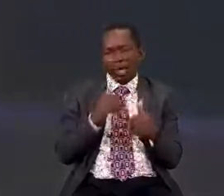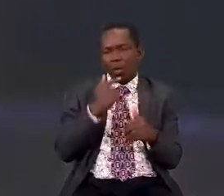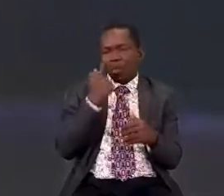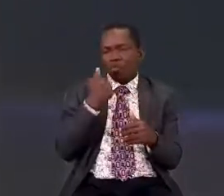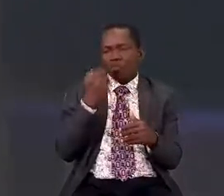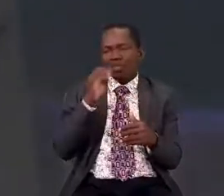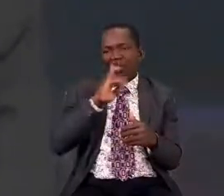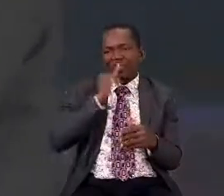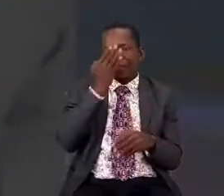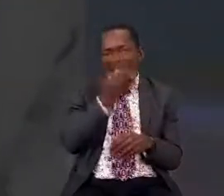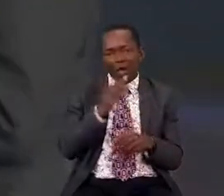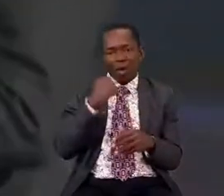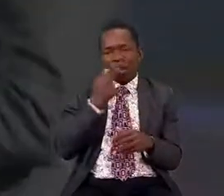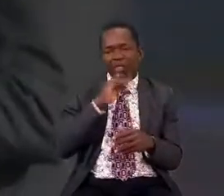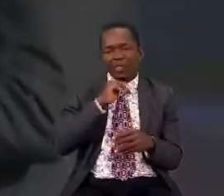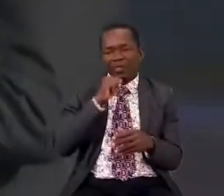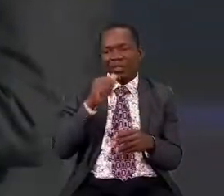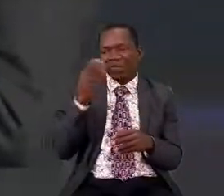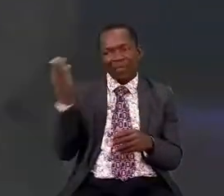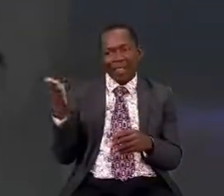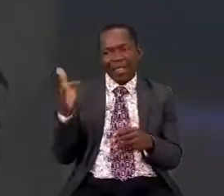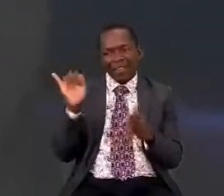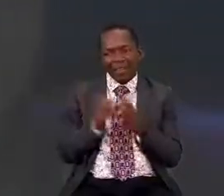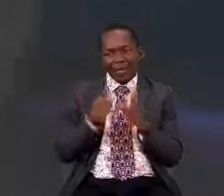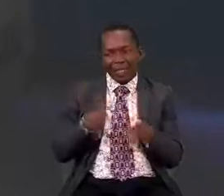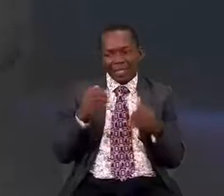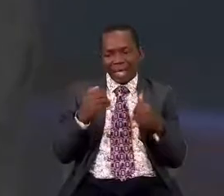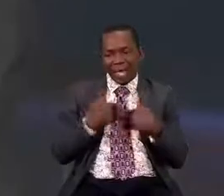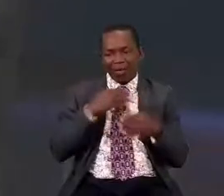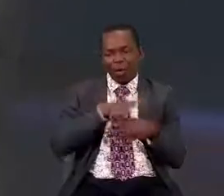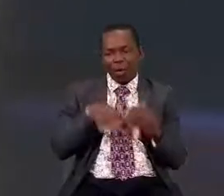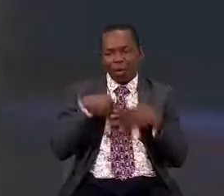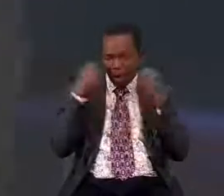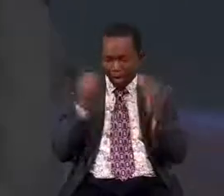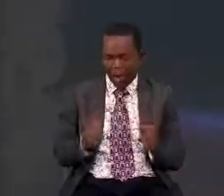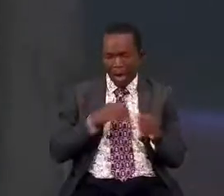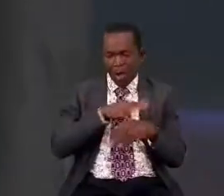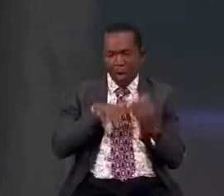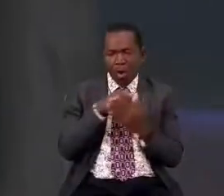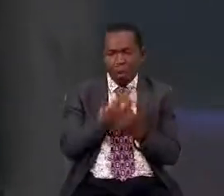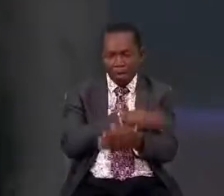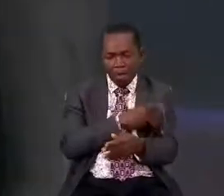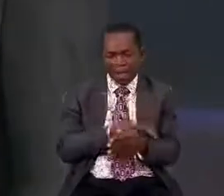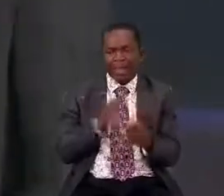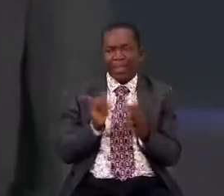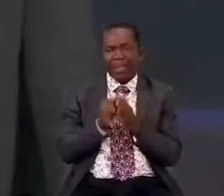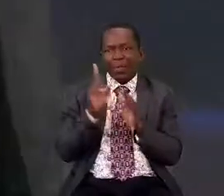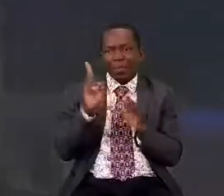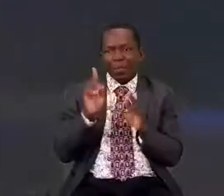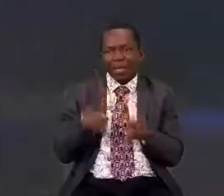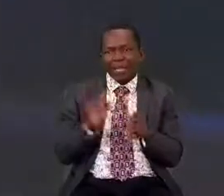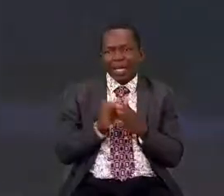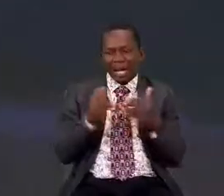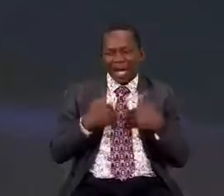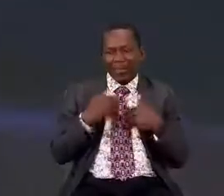puissance, toute la force, est celui qui est fidèle à tout moment, tout au long de nos jours, c'est lui qui fait